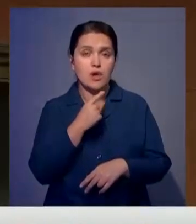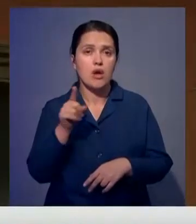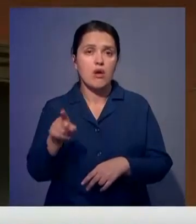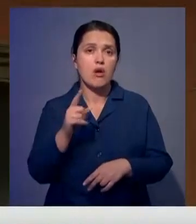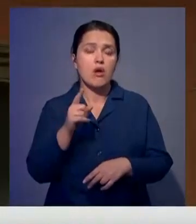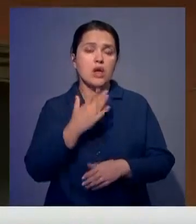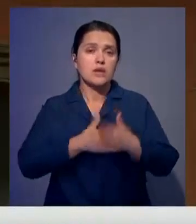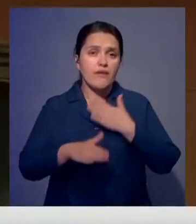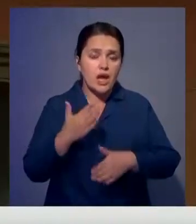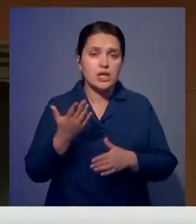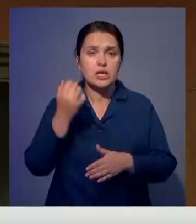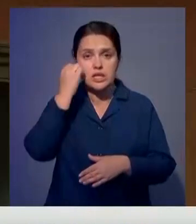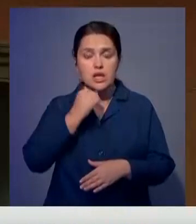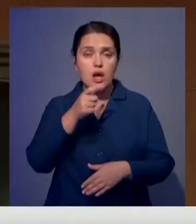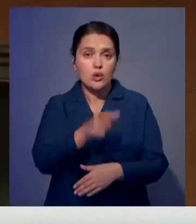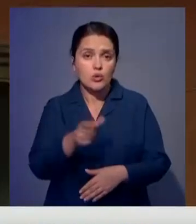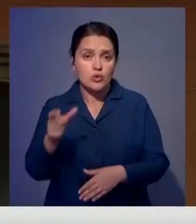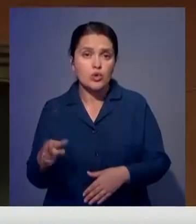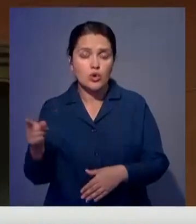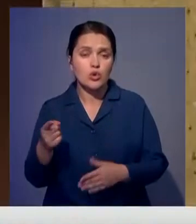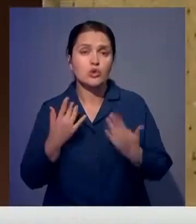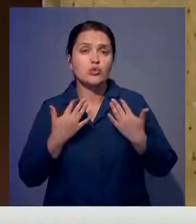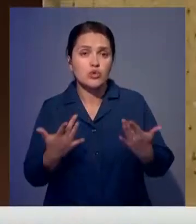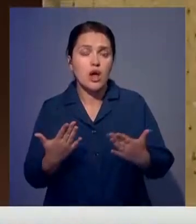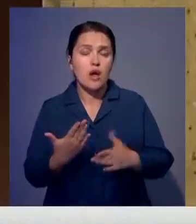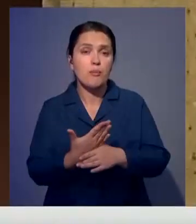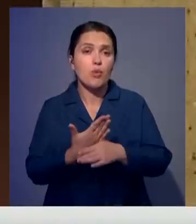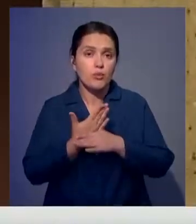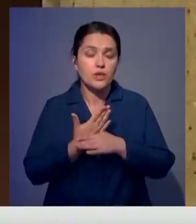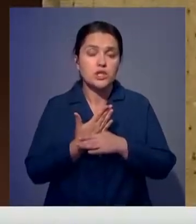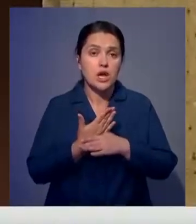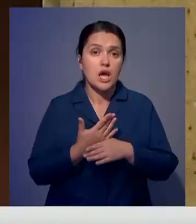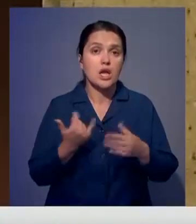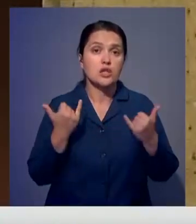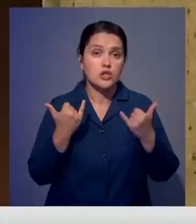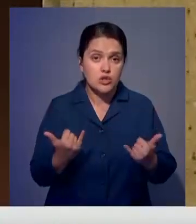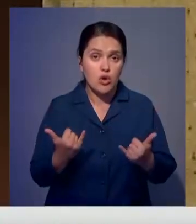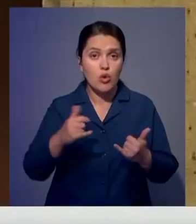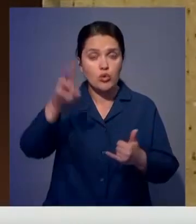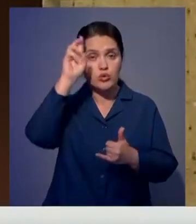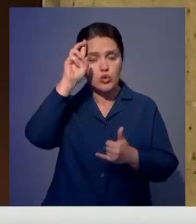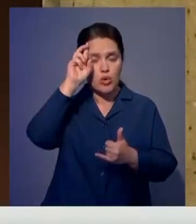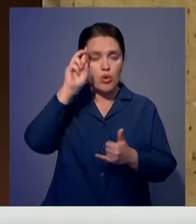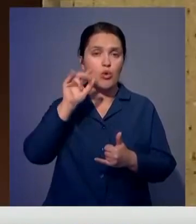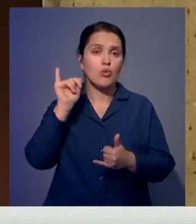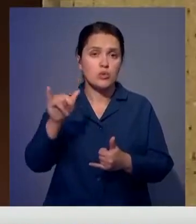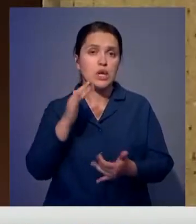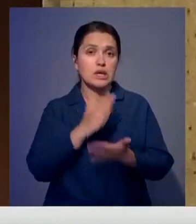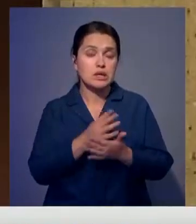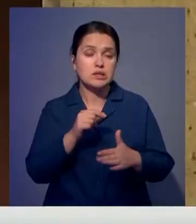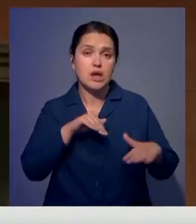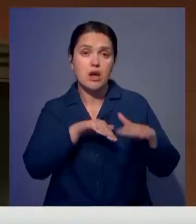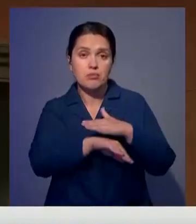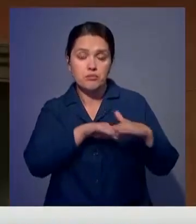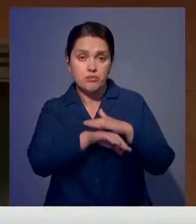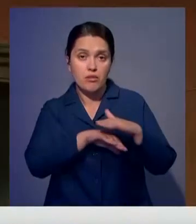люди, нуждающиеся в поддержке группы населения. И вот сейчас небедное государство, у которого есть какие-то